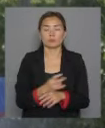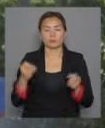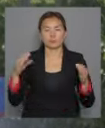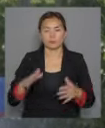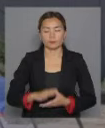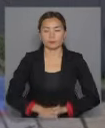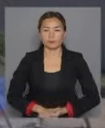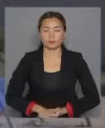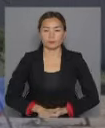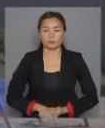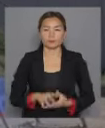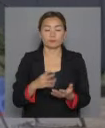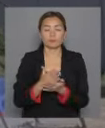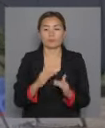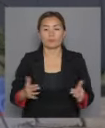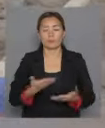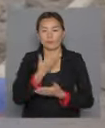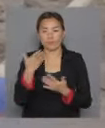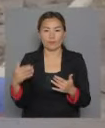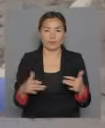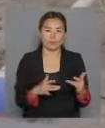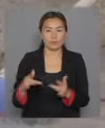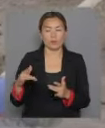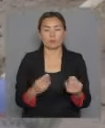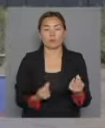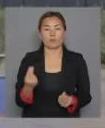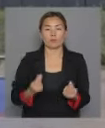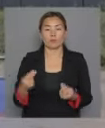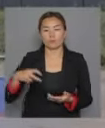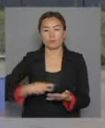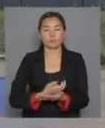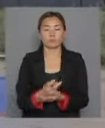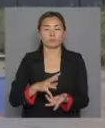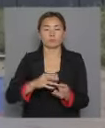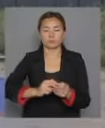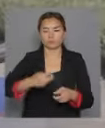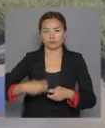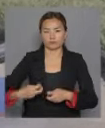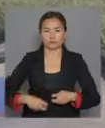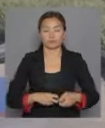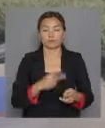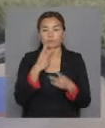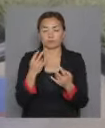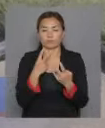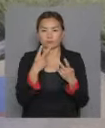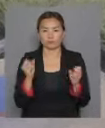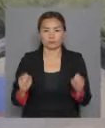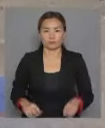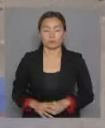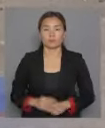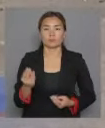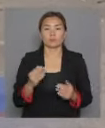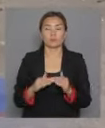освещения. Отсутствие детских качелей, горок, к тому же сломанные конструкции. Такая картина сегодня наблюдается и на